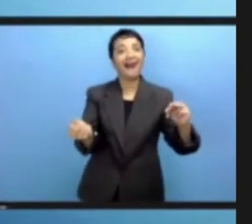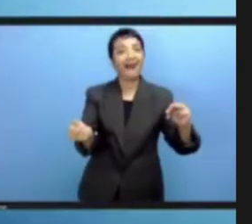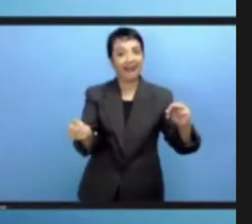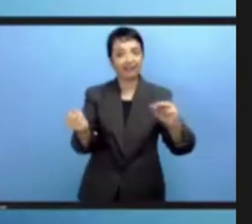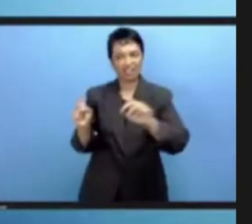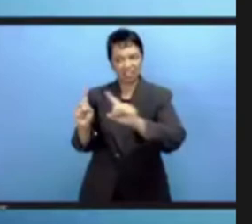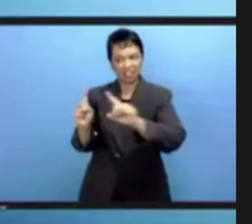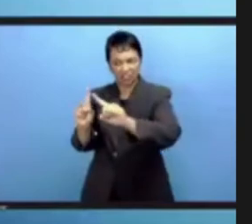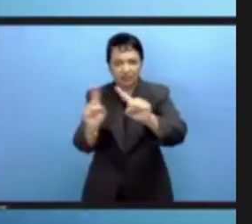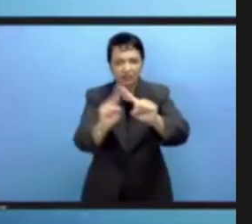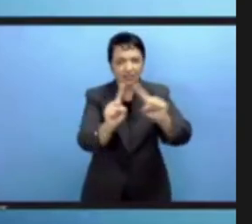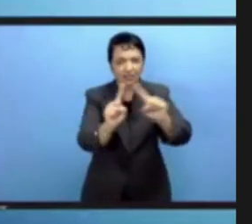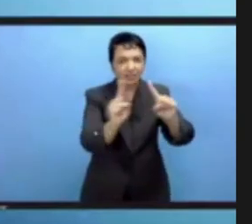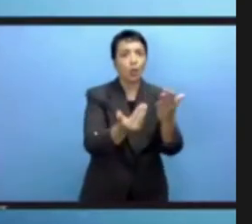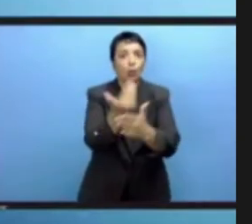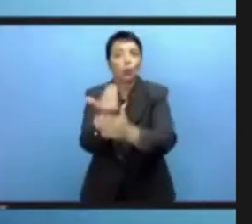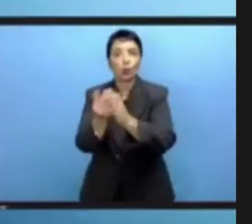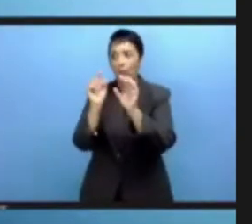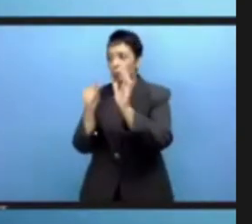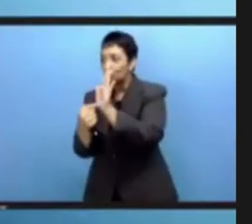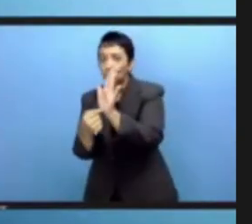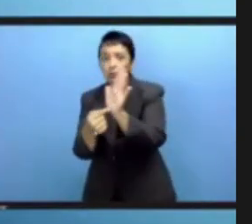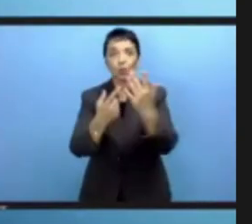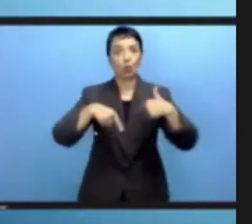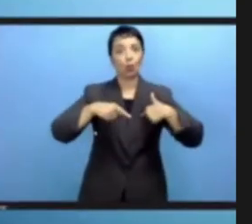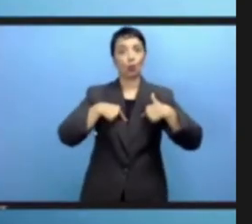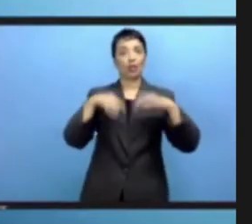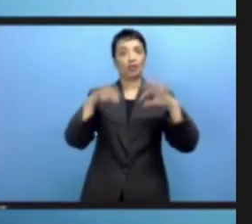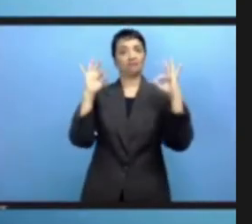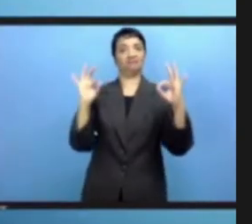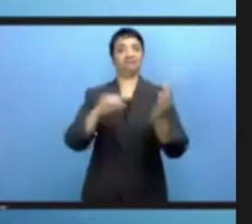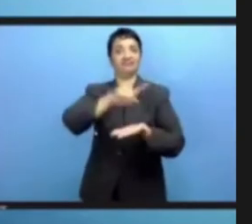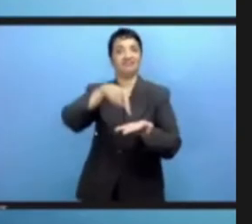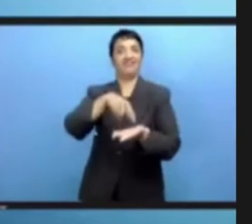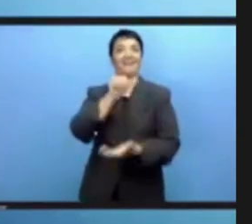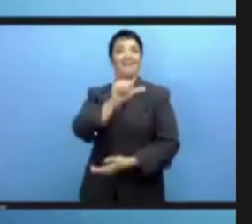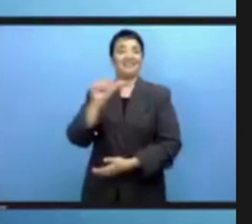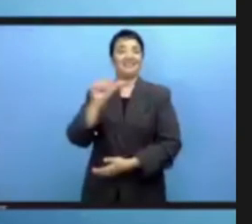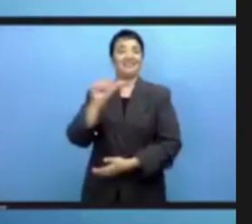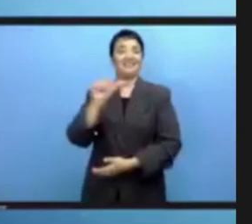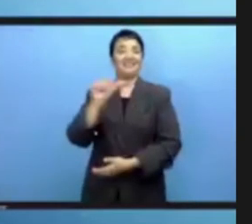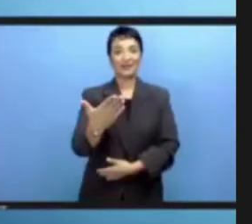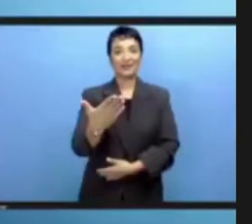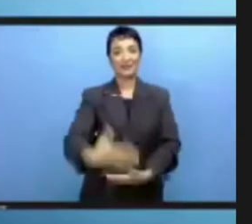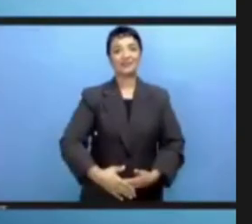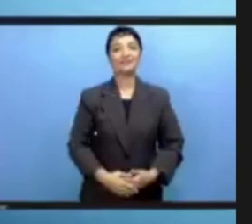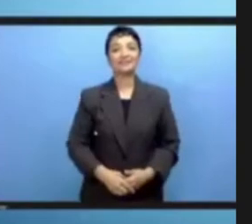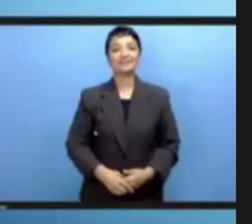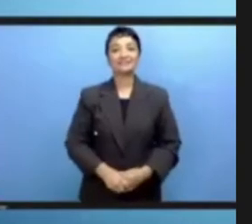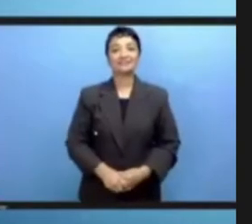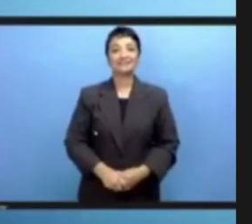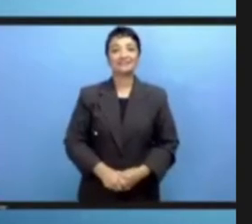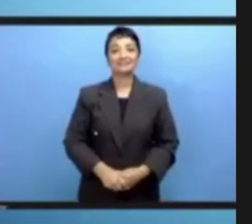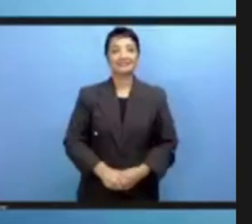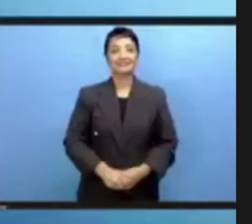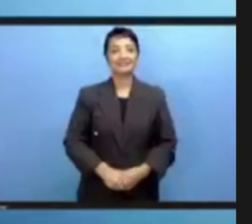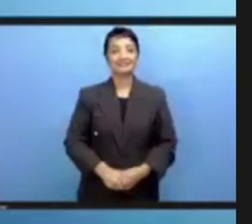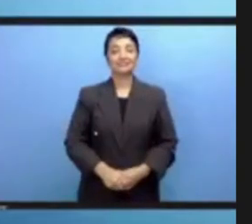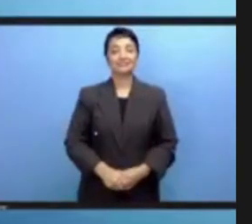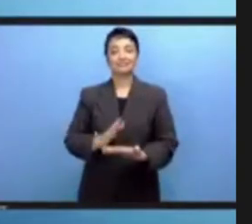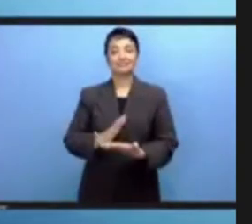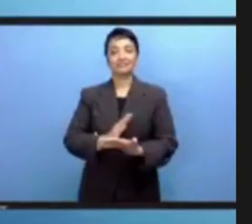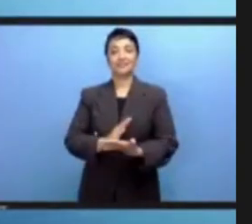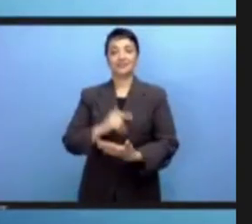de sciences entre les multiples splendeur de notre vibrante ville qui est Addis Abeba.